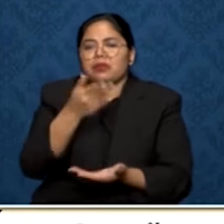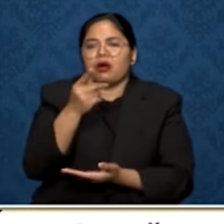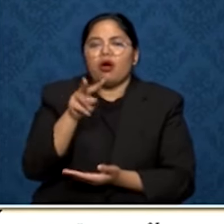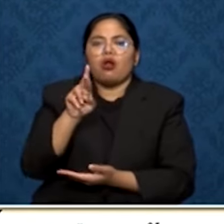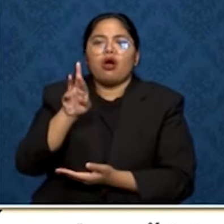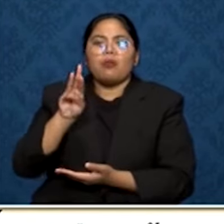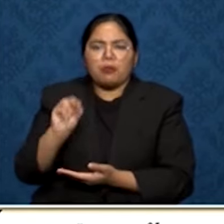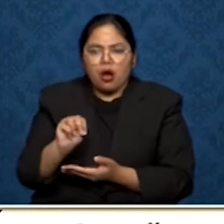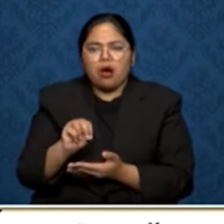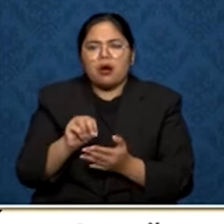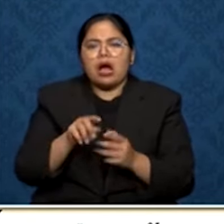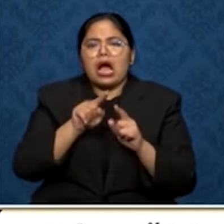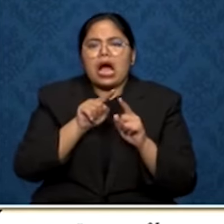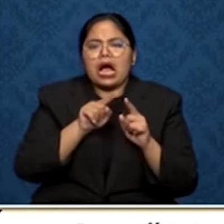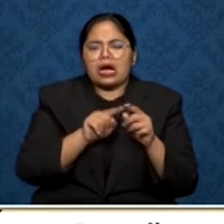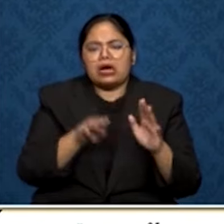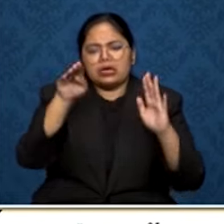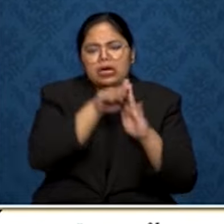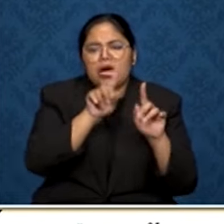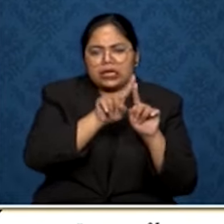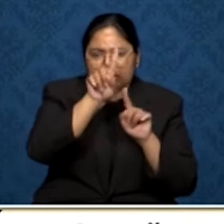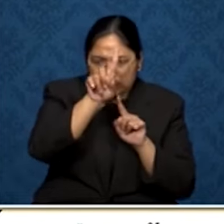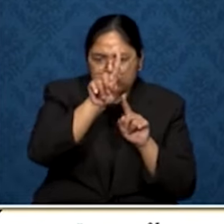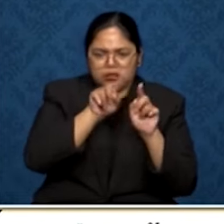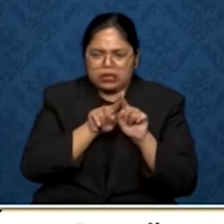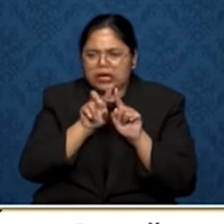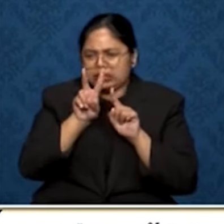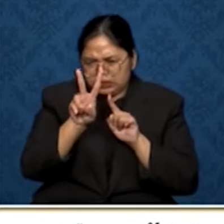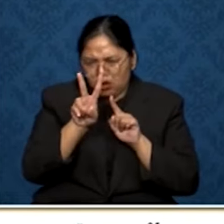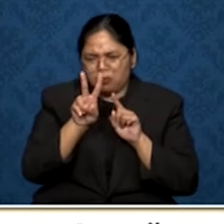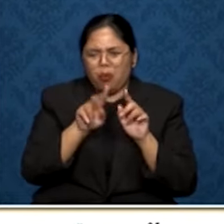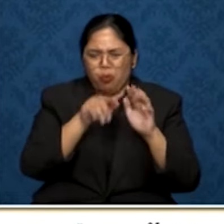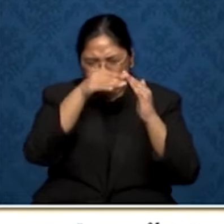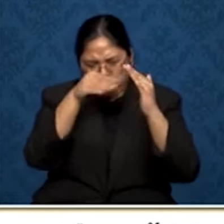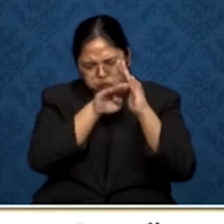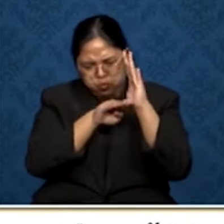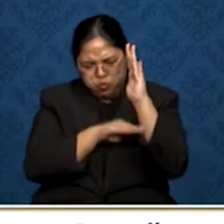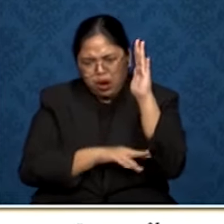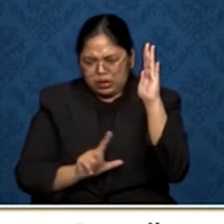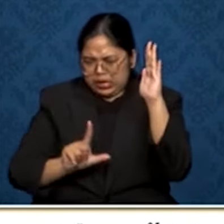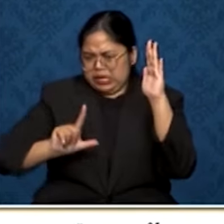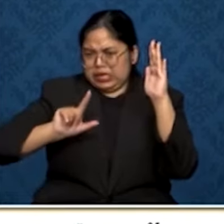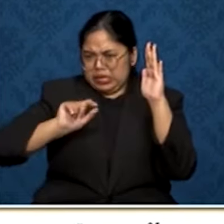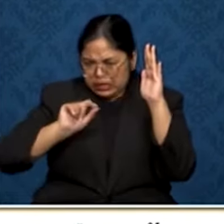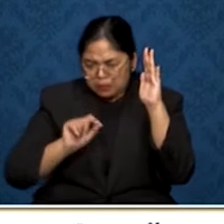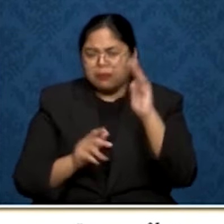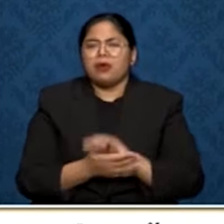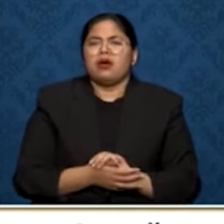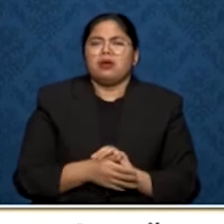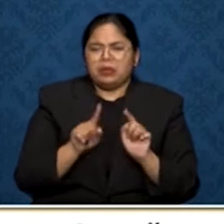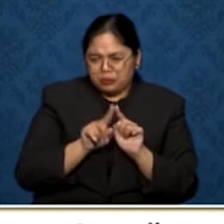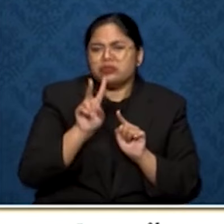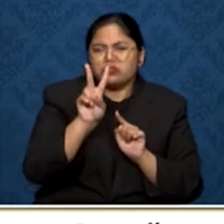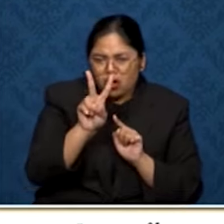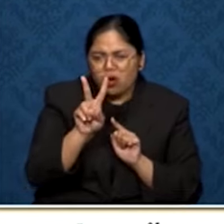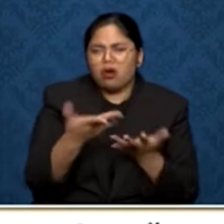เปขนต่ที่สองเขเองกวาจะได้มีอีกประมาณ 10 กว่าขั้นที่จะผ่านคลบอร Thakka ได้กหางวจะมาใหเร็วที่ส